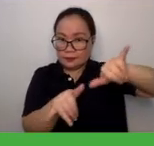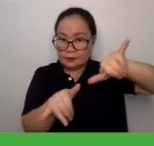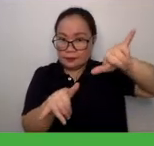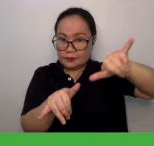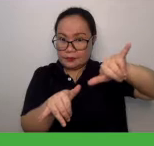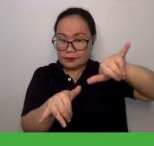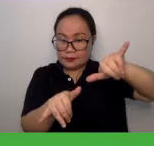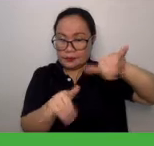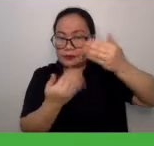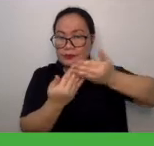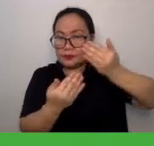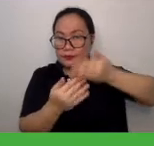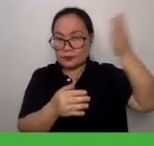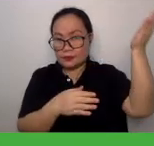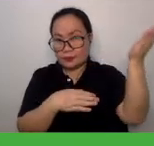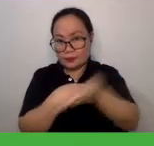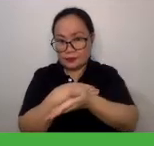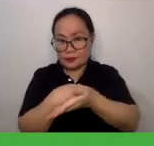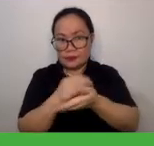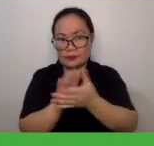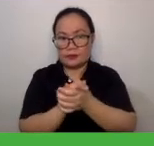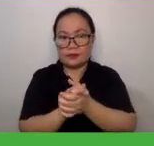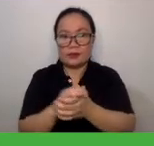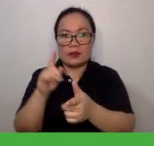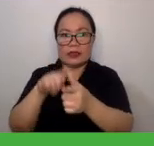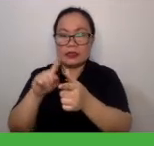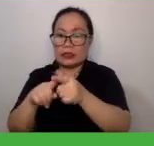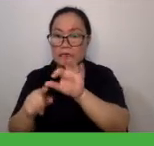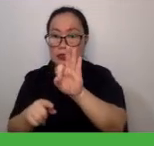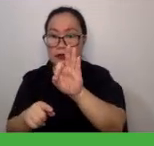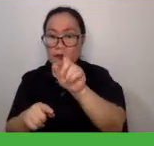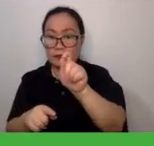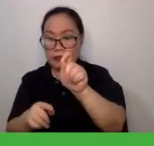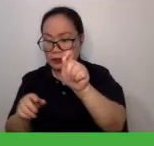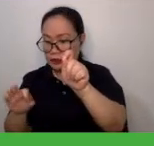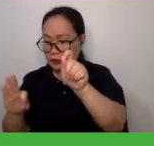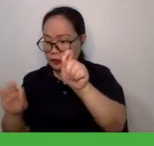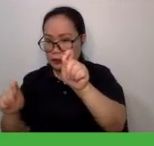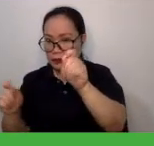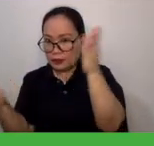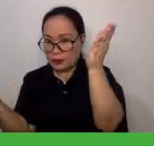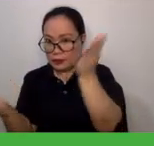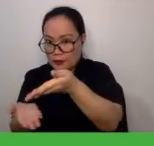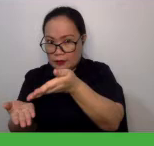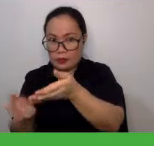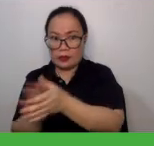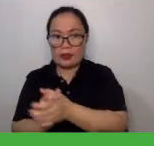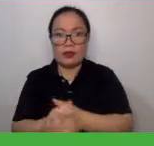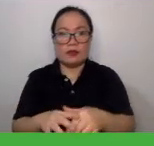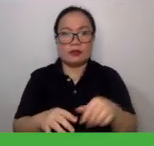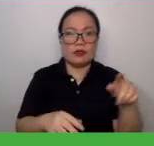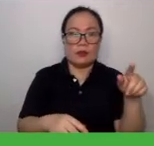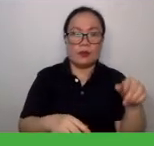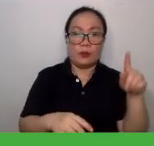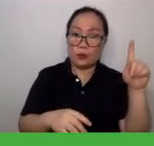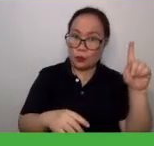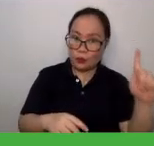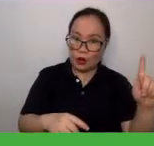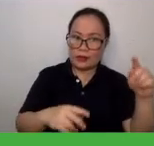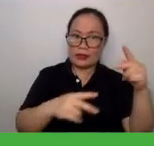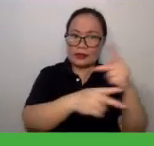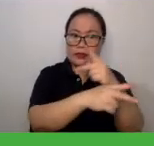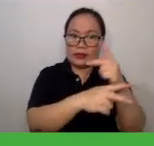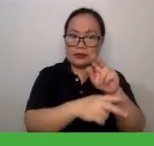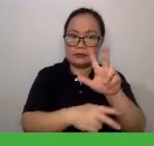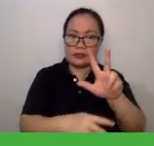nasa denominator para makancel mo sila. Okay, so we now have 1 times 3, lahat